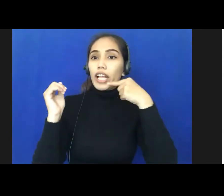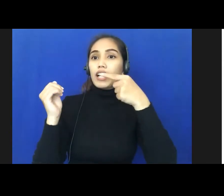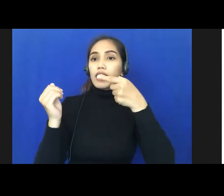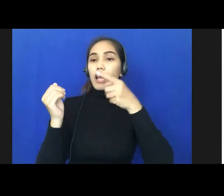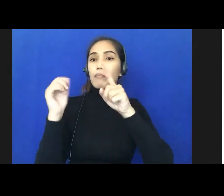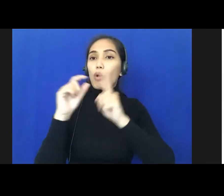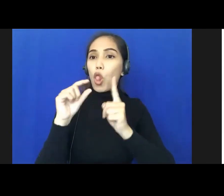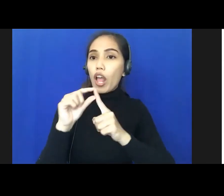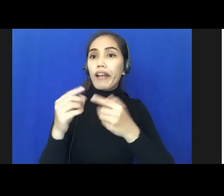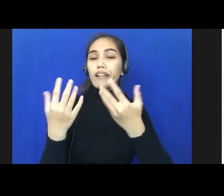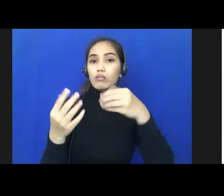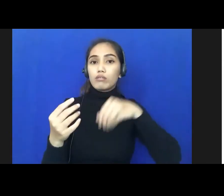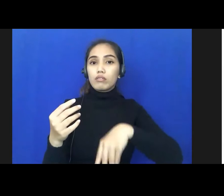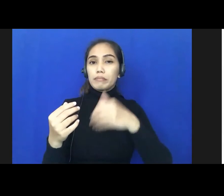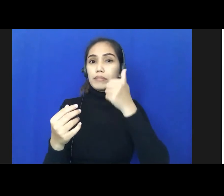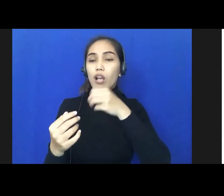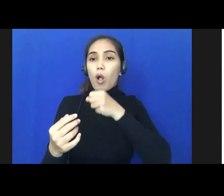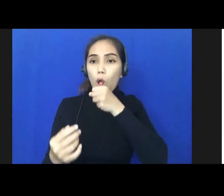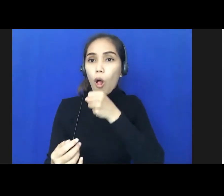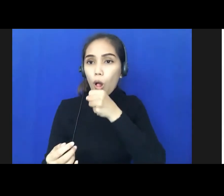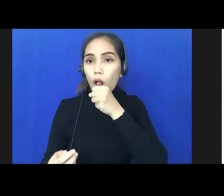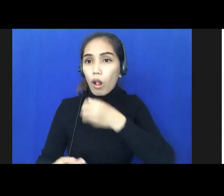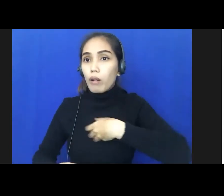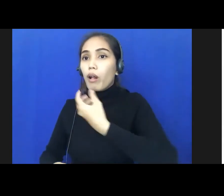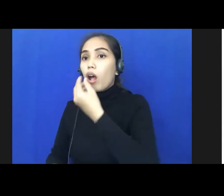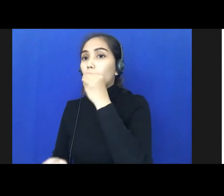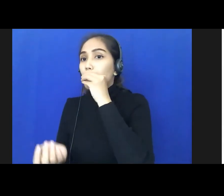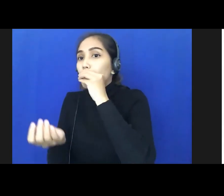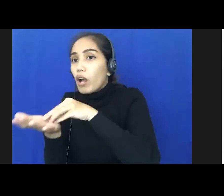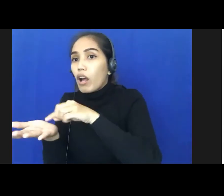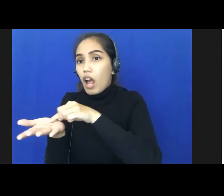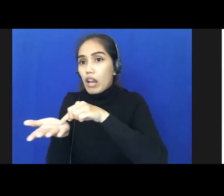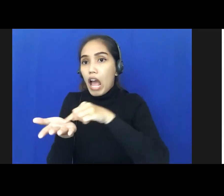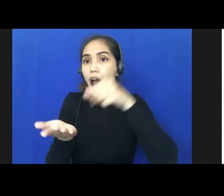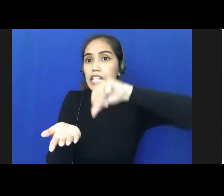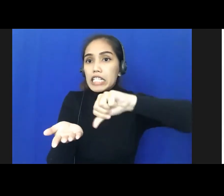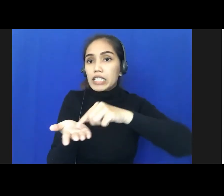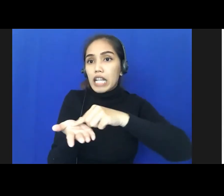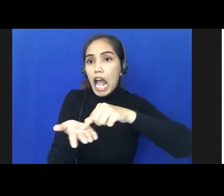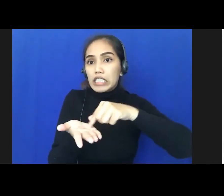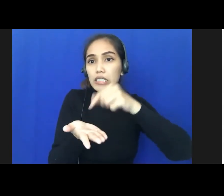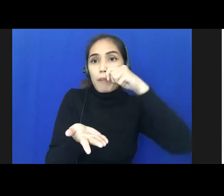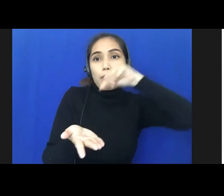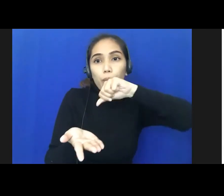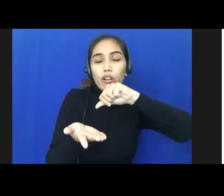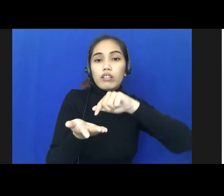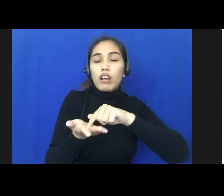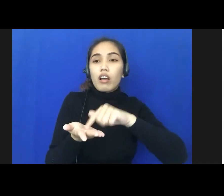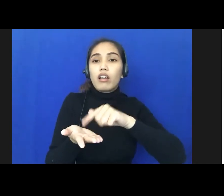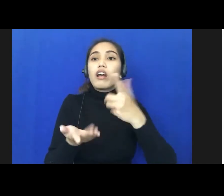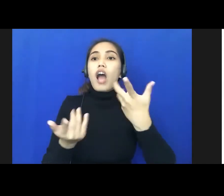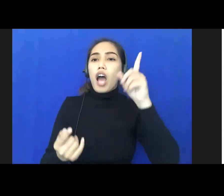kekuningan atau kehijauan, demam, kesulitan bernapas, misalnya bernapas cepat dan sesak